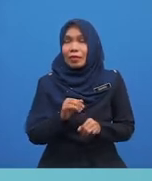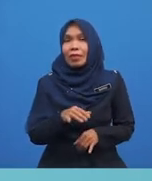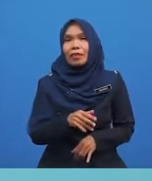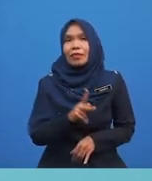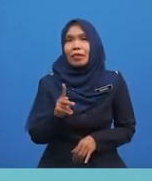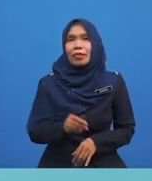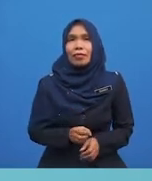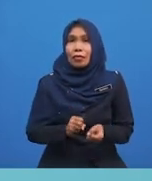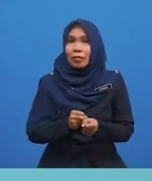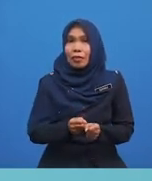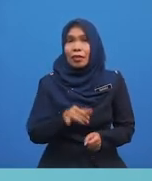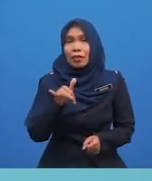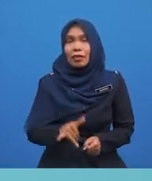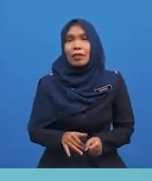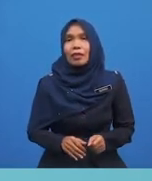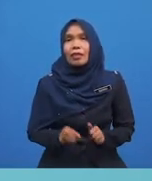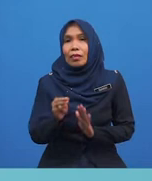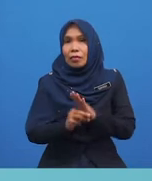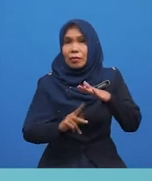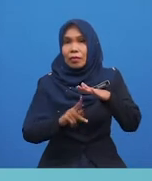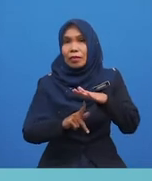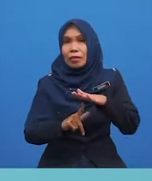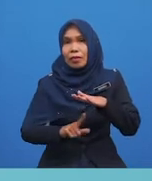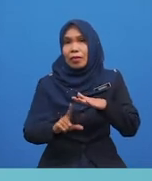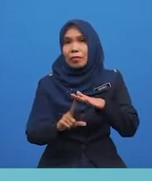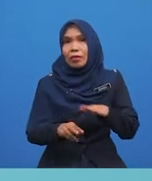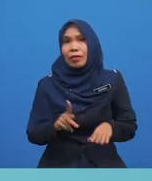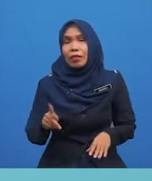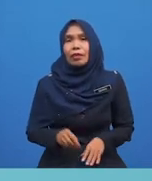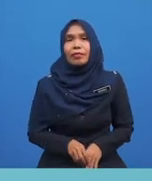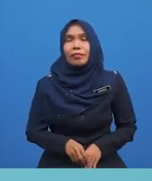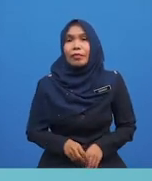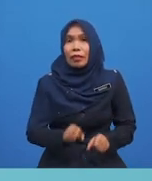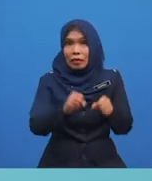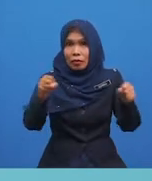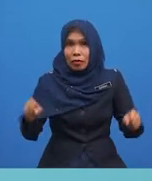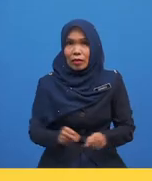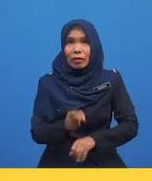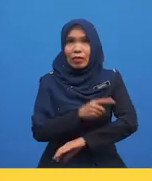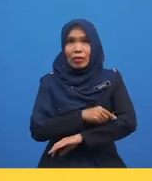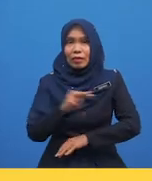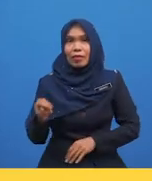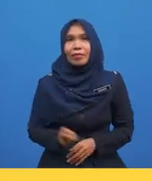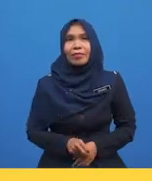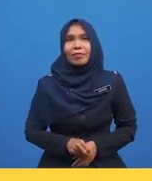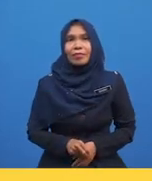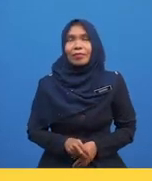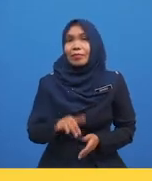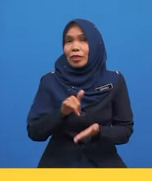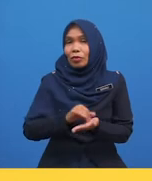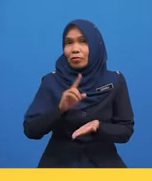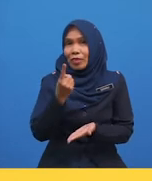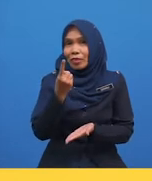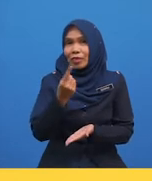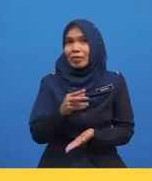menyelesaikan masalah yang melibatkan situasi harian. Itu sahaja buat